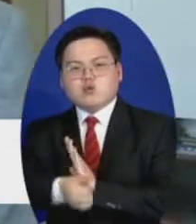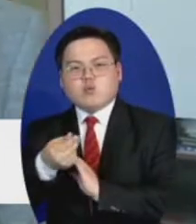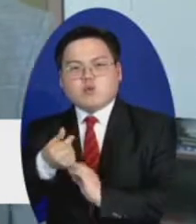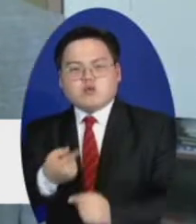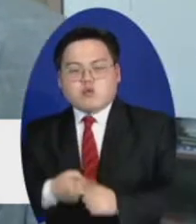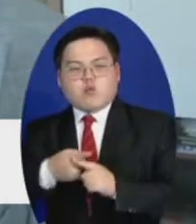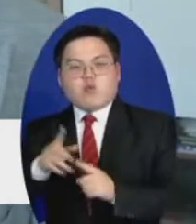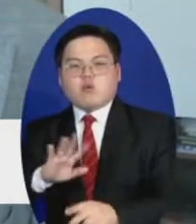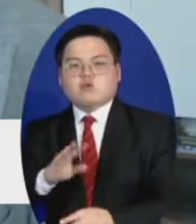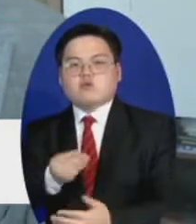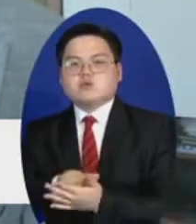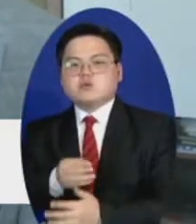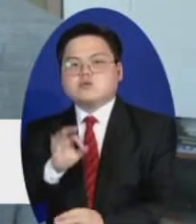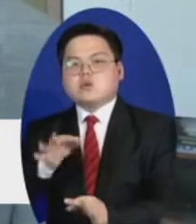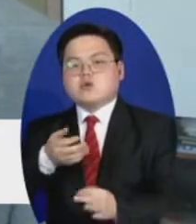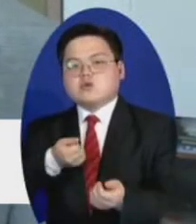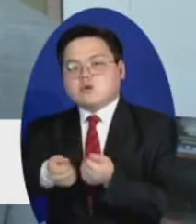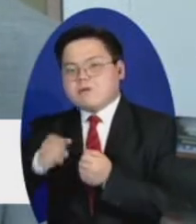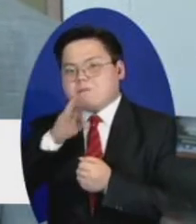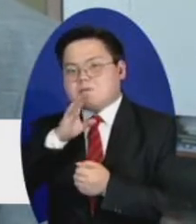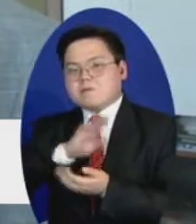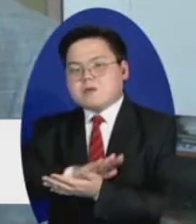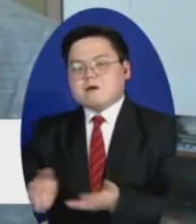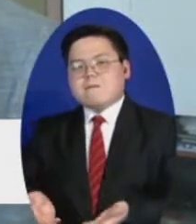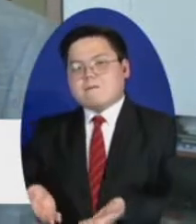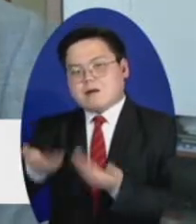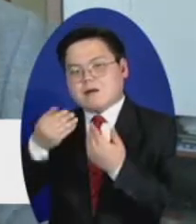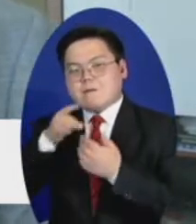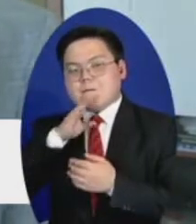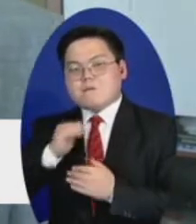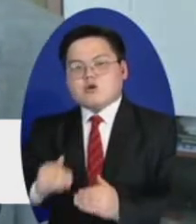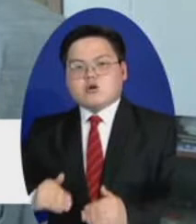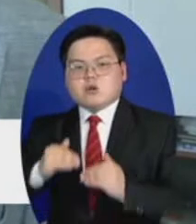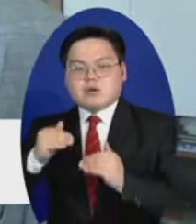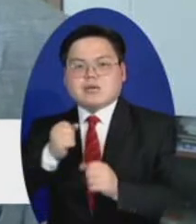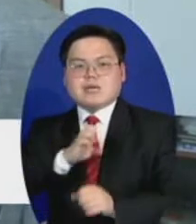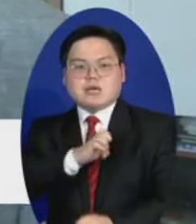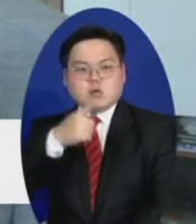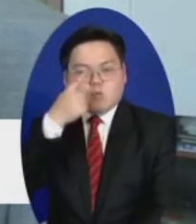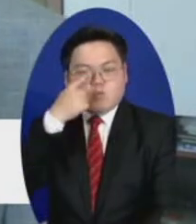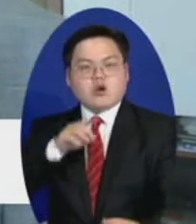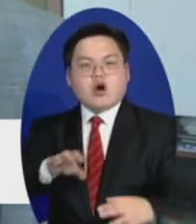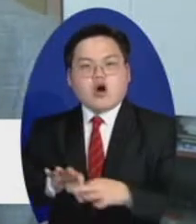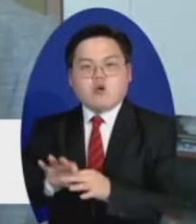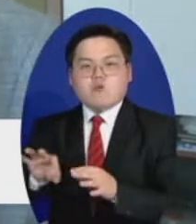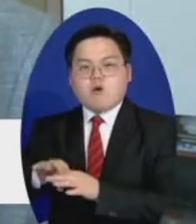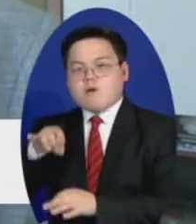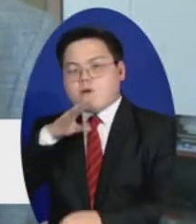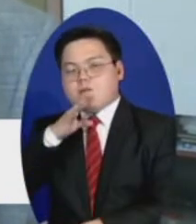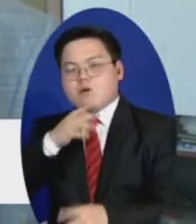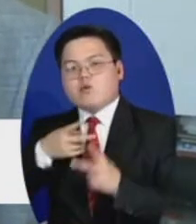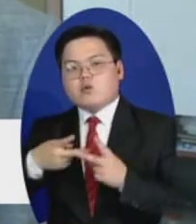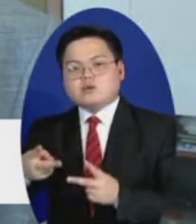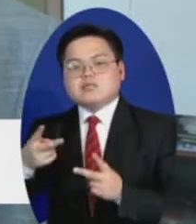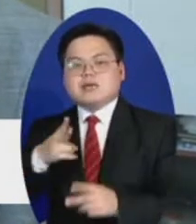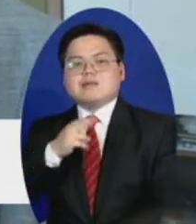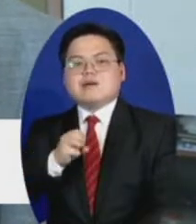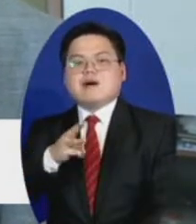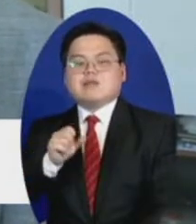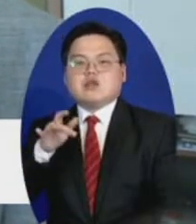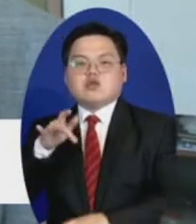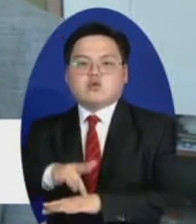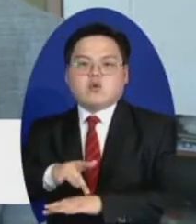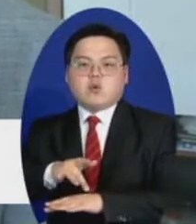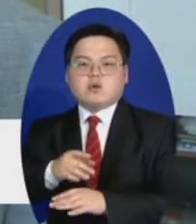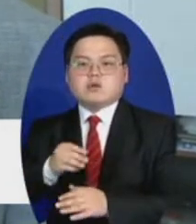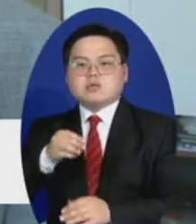нэмэгдүүлэхгүйгээр энэ менежментийг шин төвшөнд гаргах дээр нь ажиллая. Энийг ийм Монголиатайгаа холбий. Дээрээс нь үндсийн дата төвийн тэр